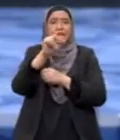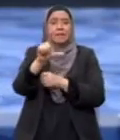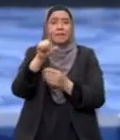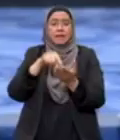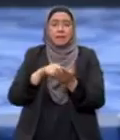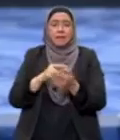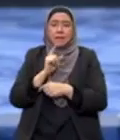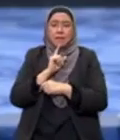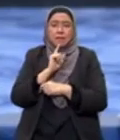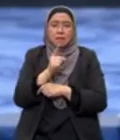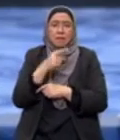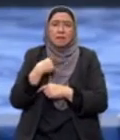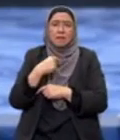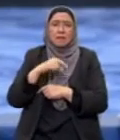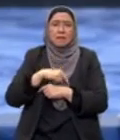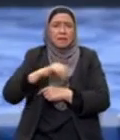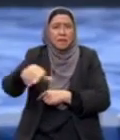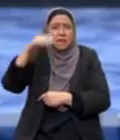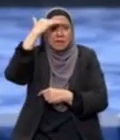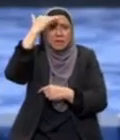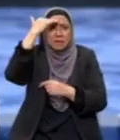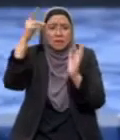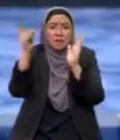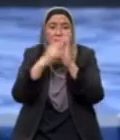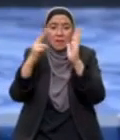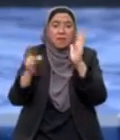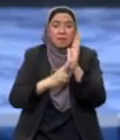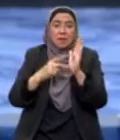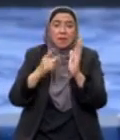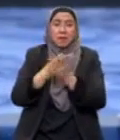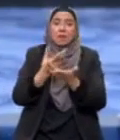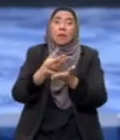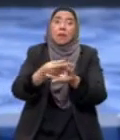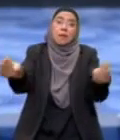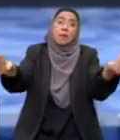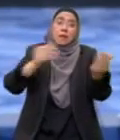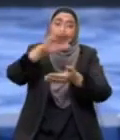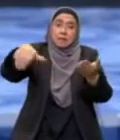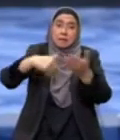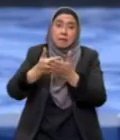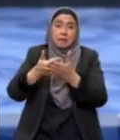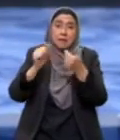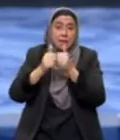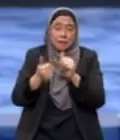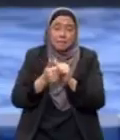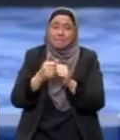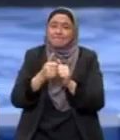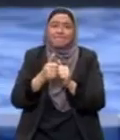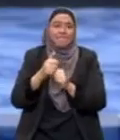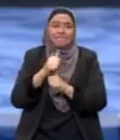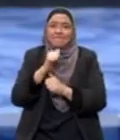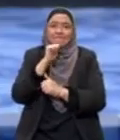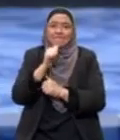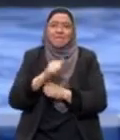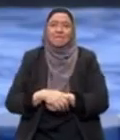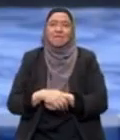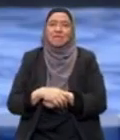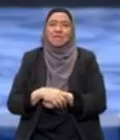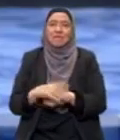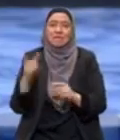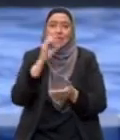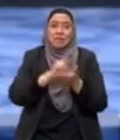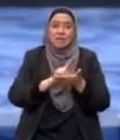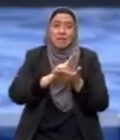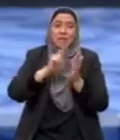bahawa undang-undang tu bukanlah penyelesaian kepada semua masalah tetapi undang-undang yang ada dalam negara kita institusi yang ada mesti berubah